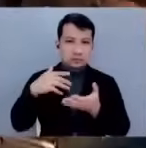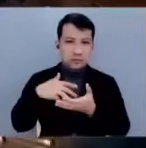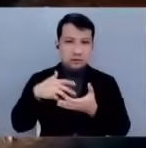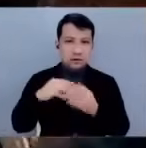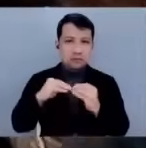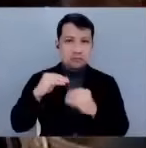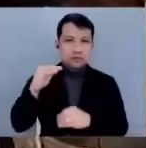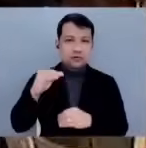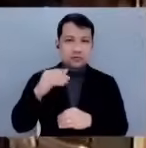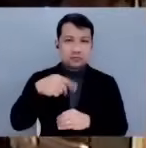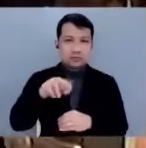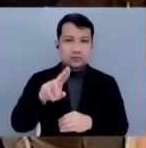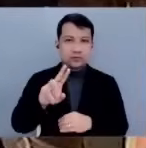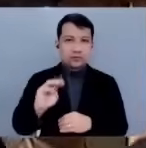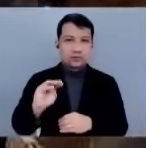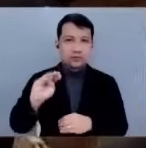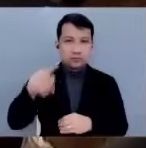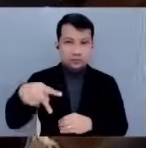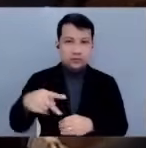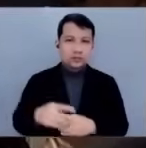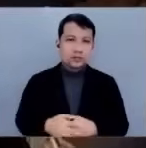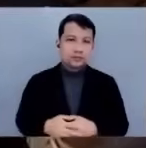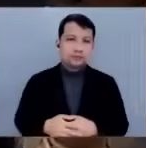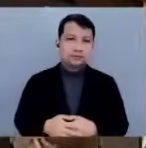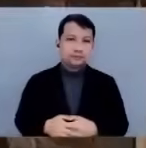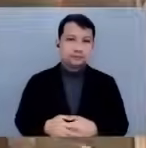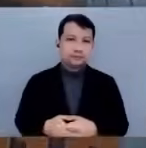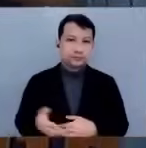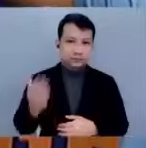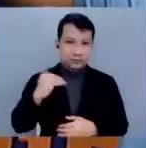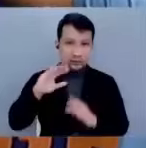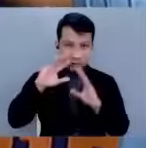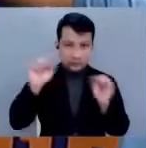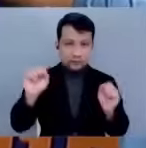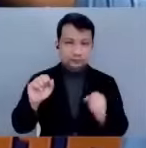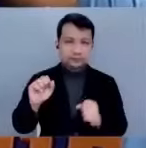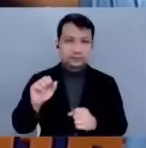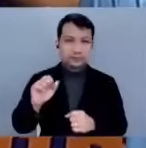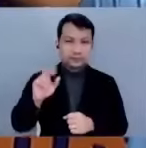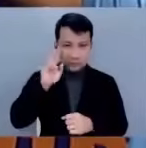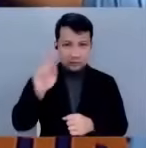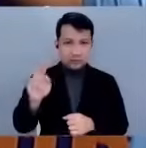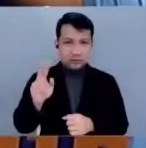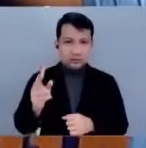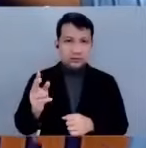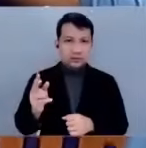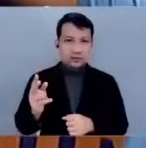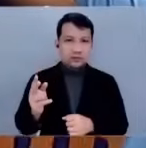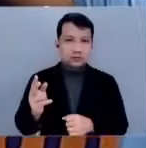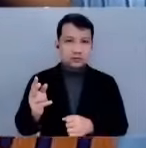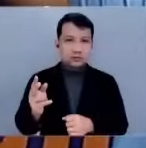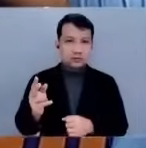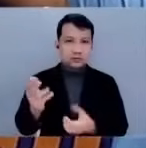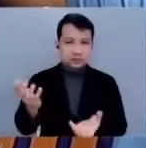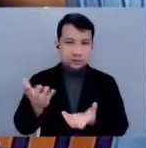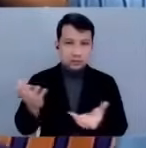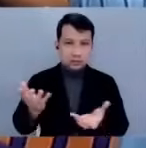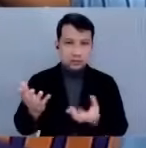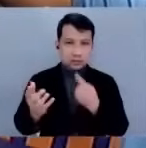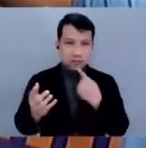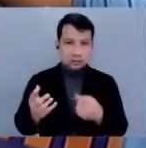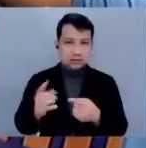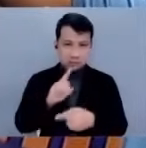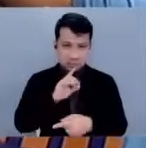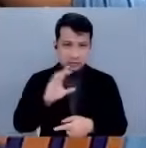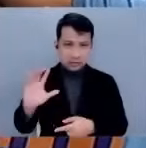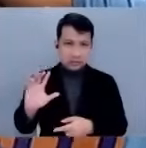PUV Modernization Program. Sinisingil ka namin ngayon, Pangulong Bongbong Marcos Jr., nasaan ang ipinangako mo